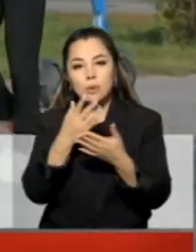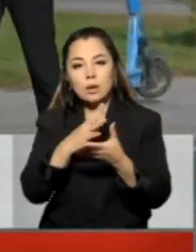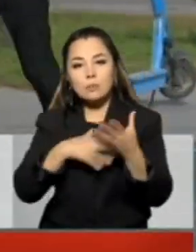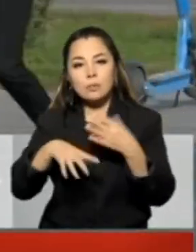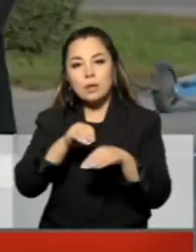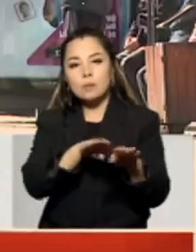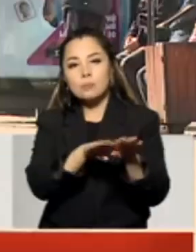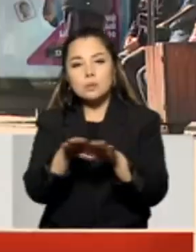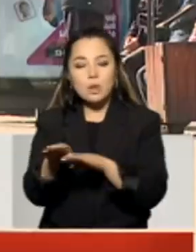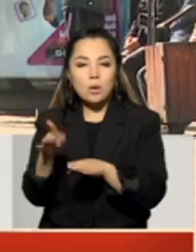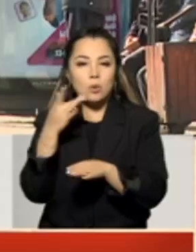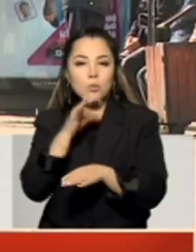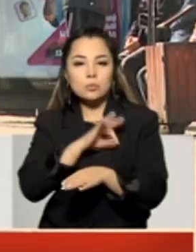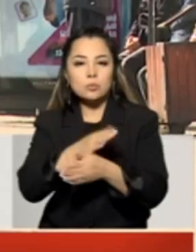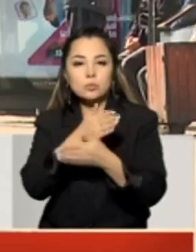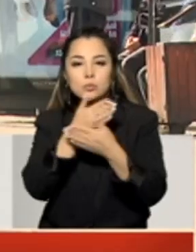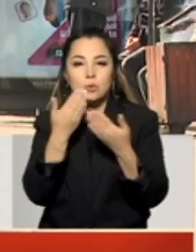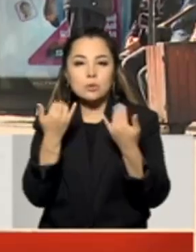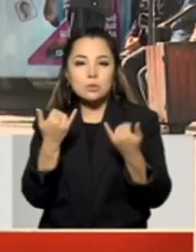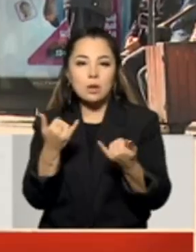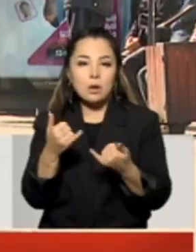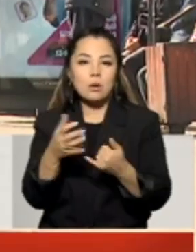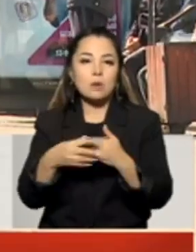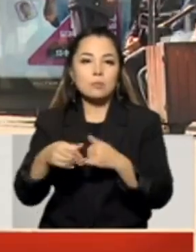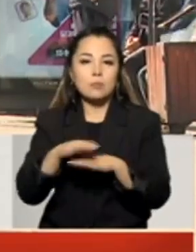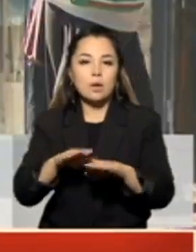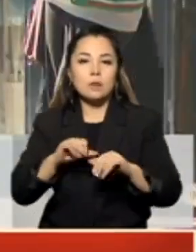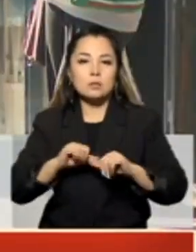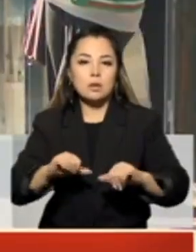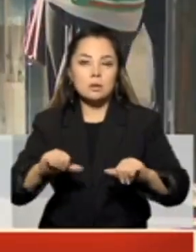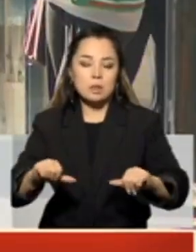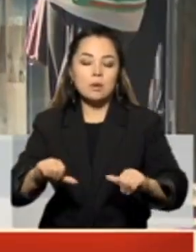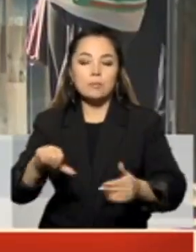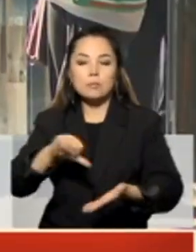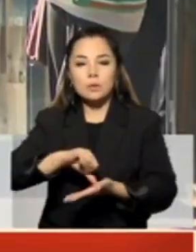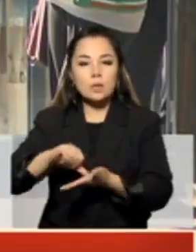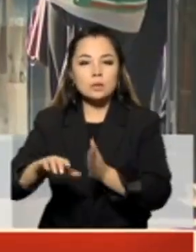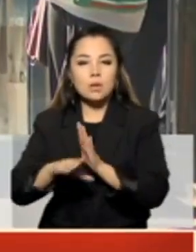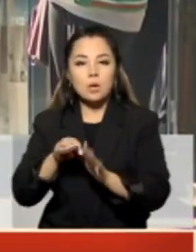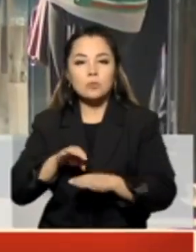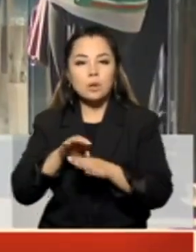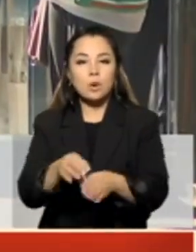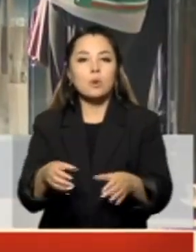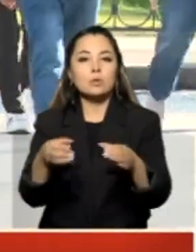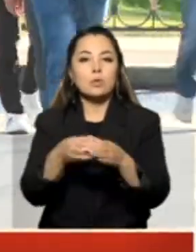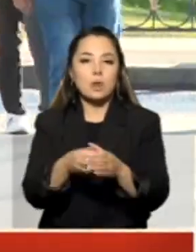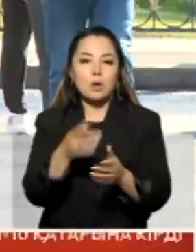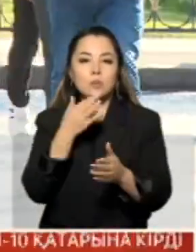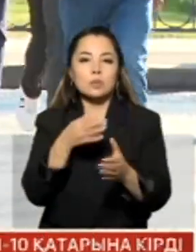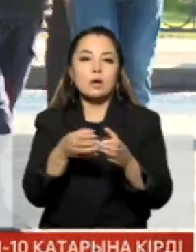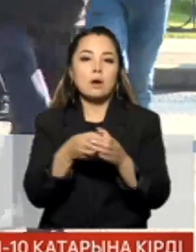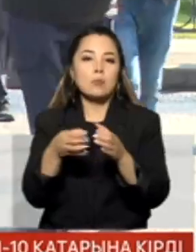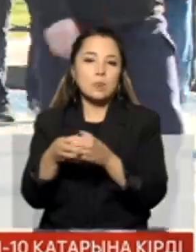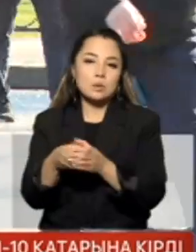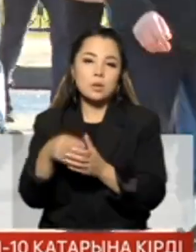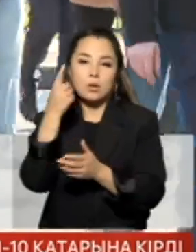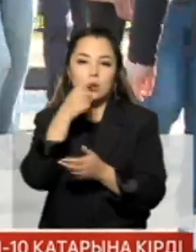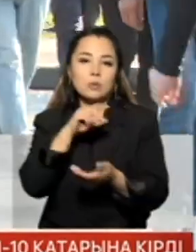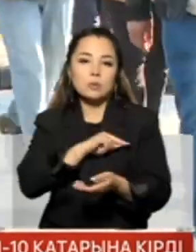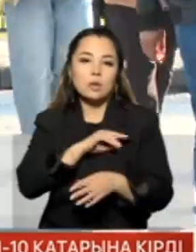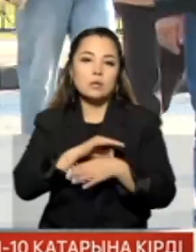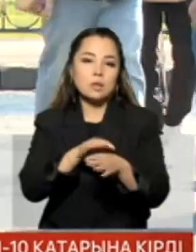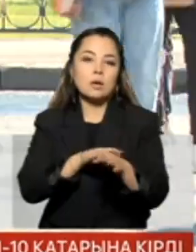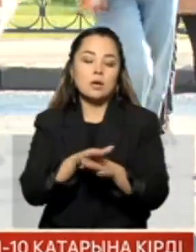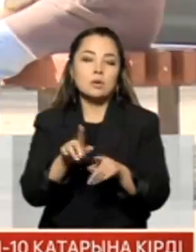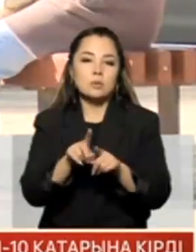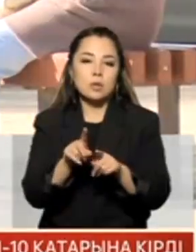бәріне бірдей қолданылмайды. Әсіресе аумақтық сайлау комиссияларының мүшелері ұлттық холдингтер мен ұлттық компаниялардағы лауазымды